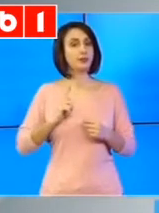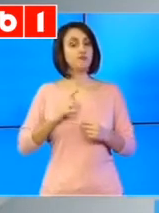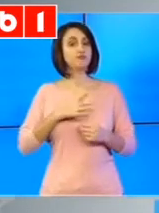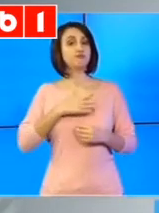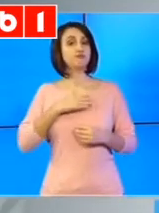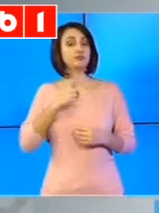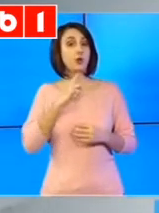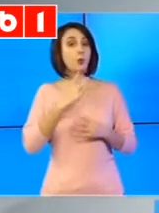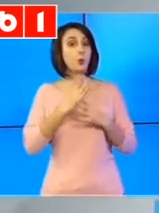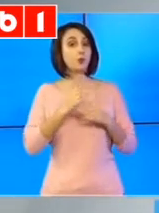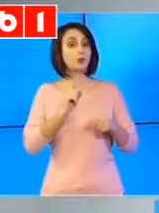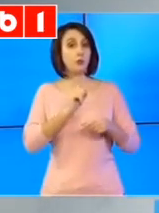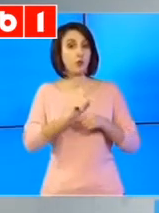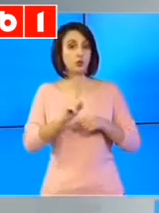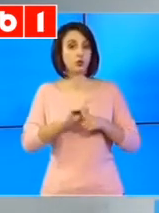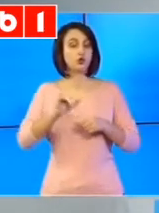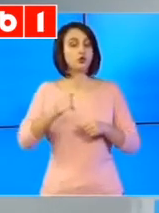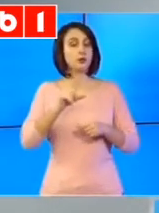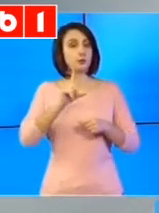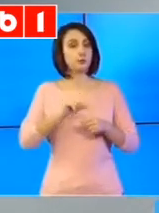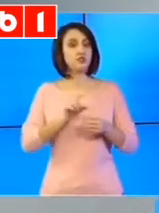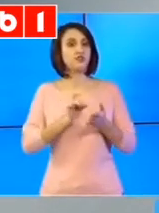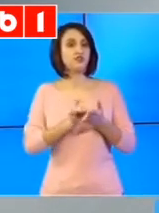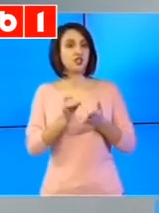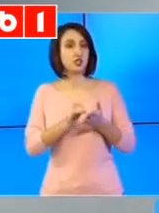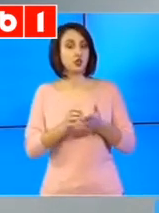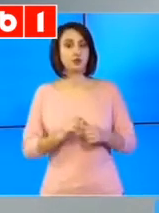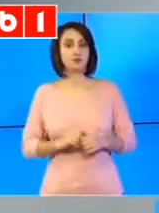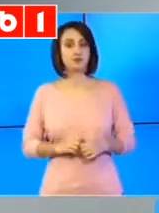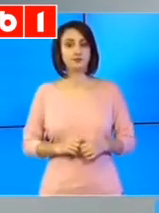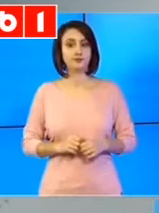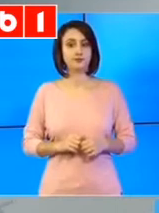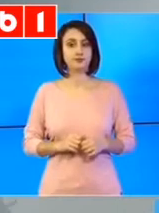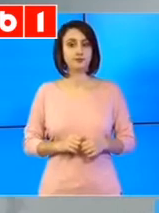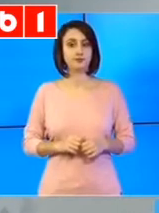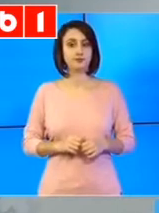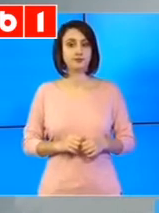la gură, atât de producători, cât și de micii comercianți.